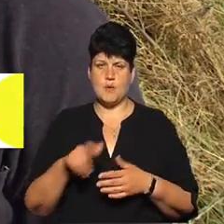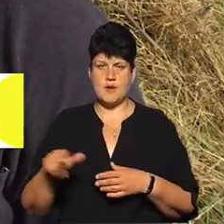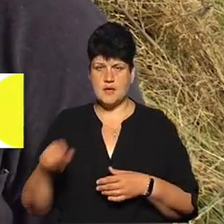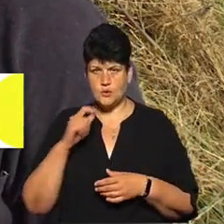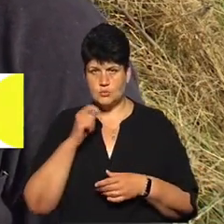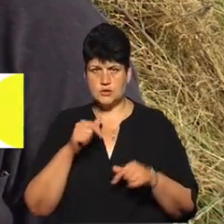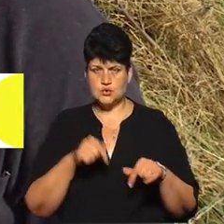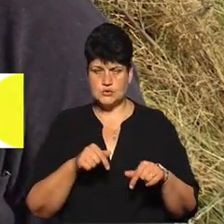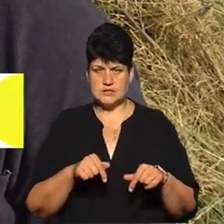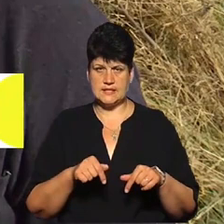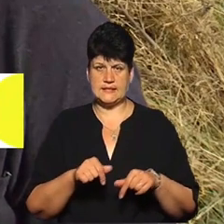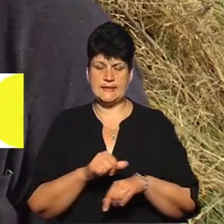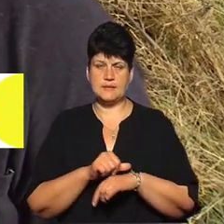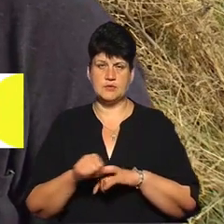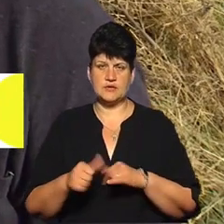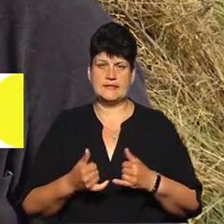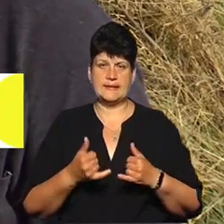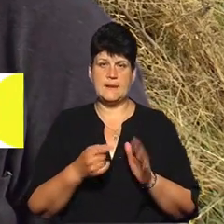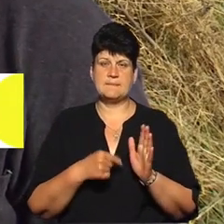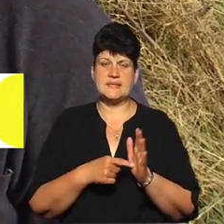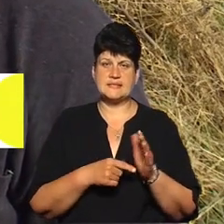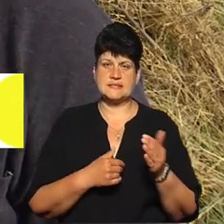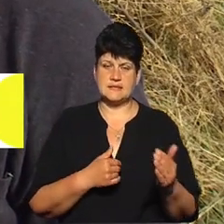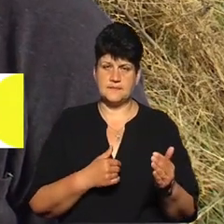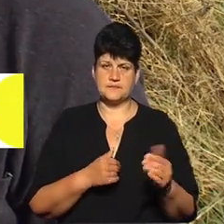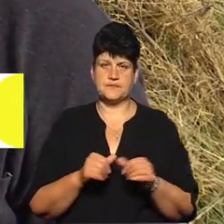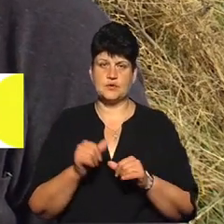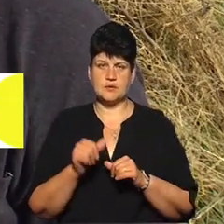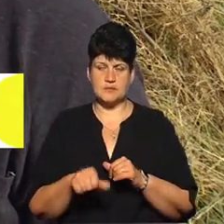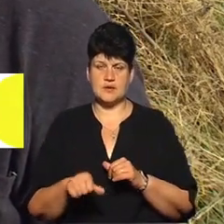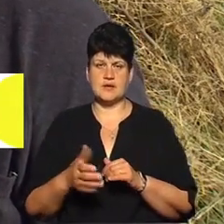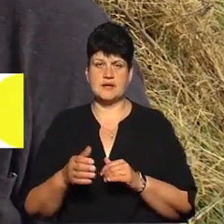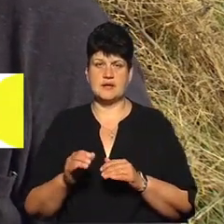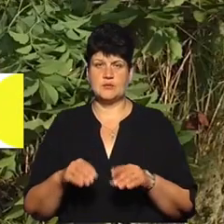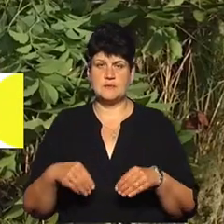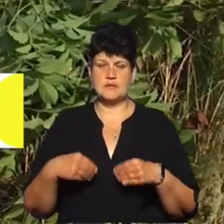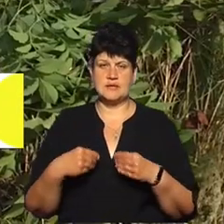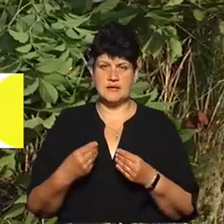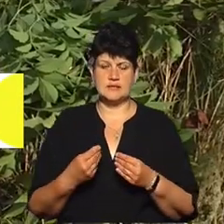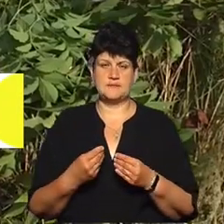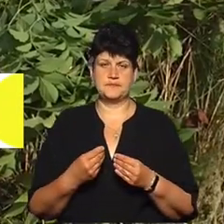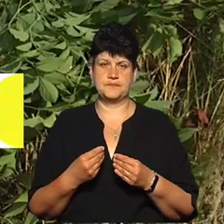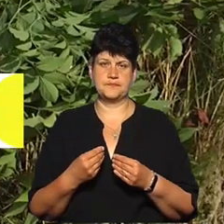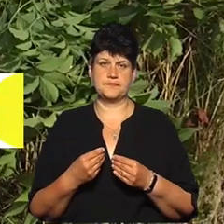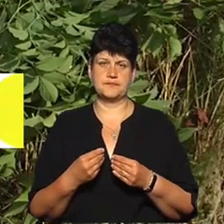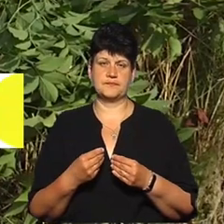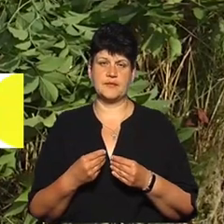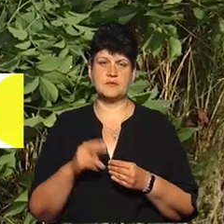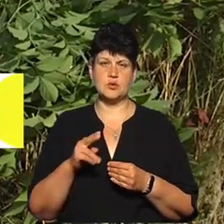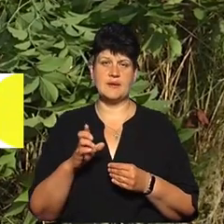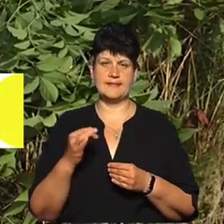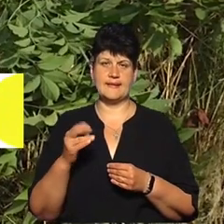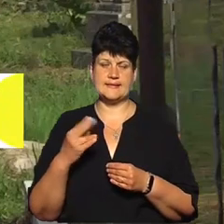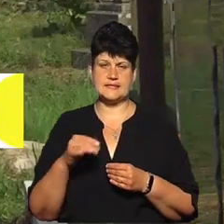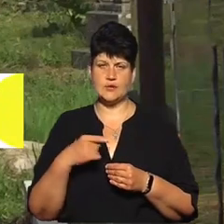на передову, і для міста. Зокрема, і сирени були передані з міста партнерського. Петро Байдецький розповідає,